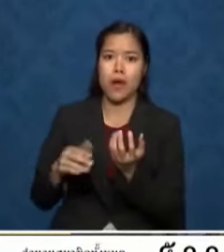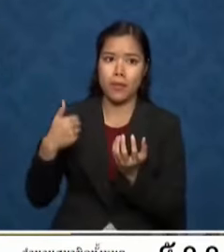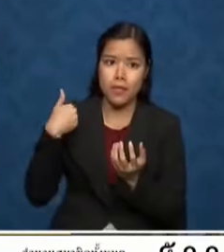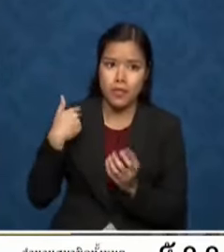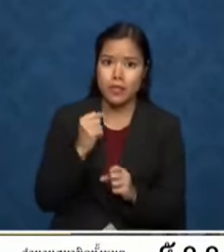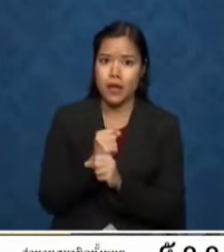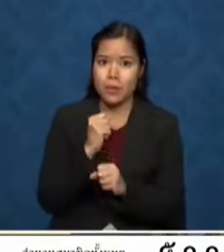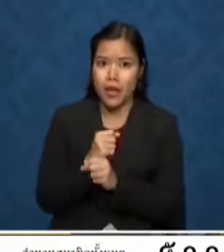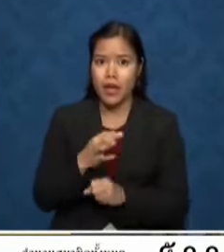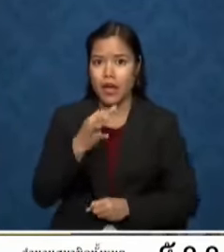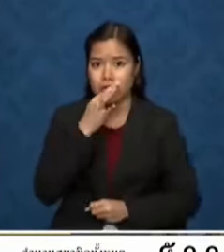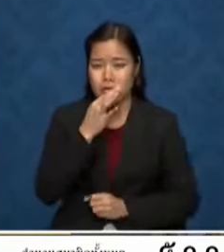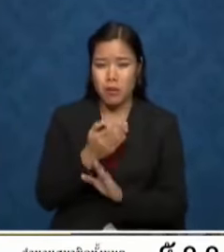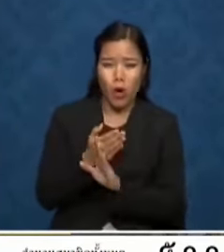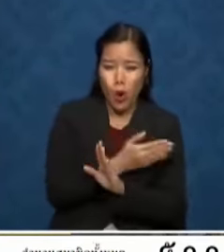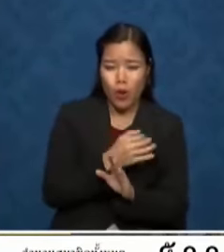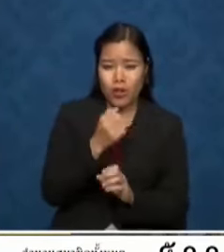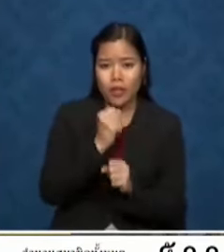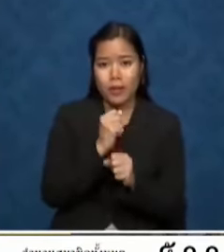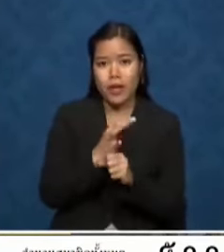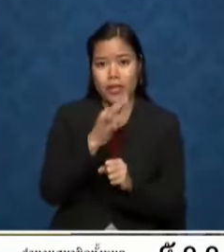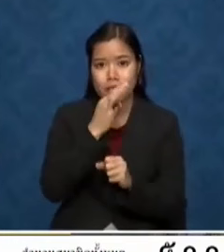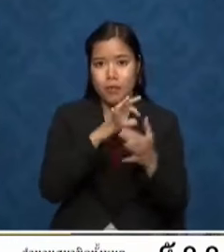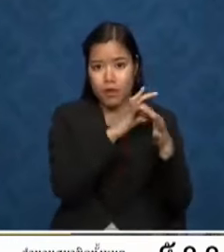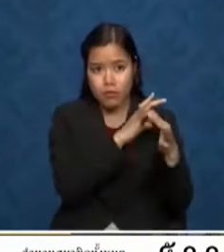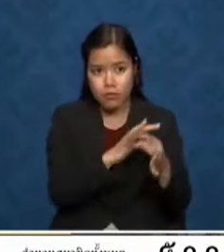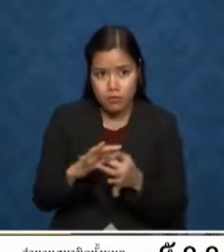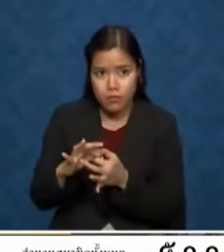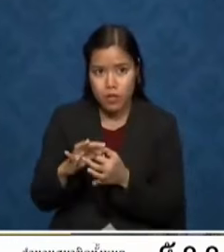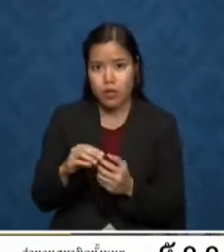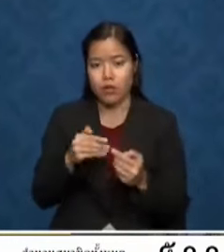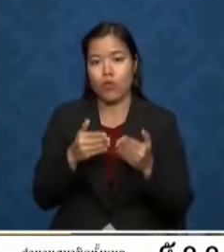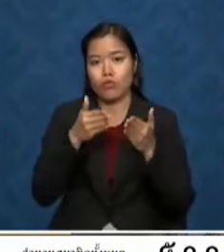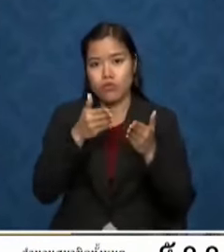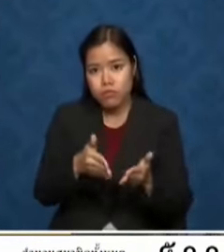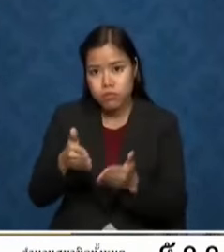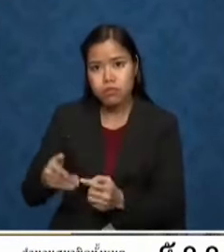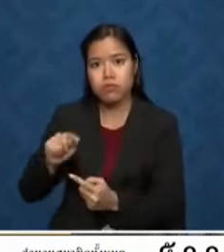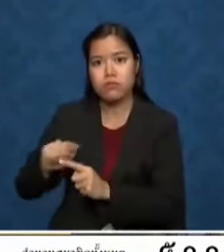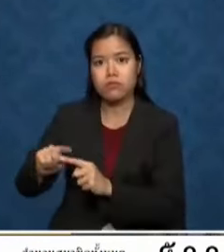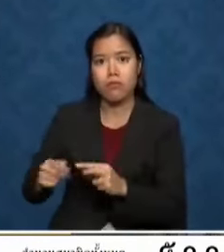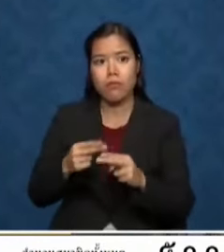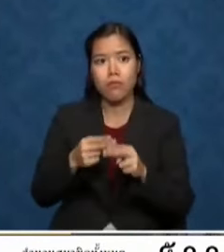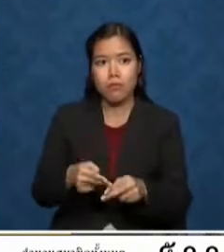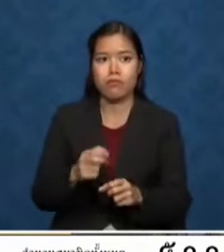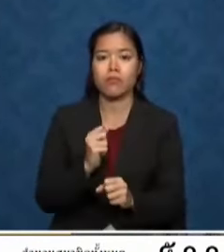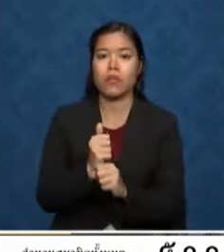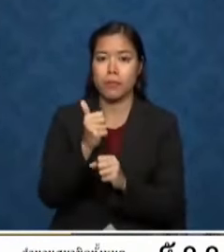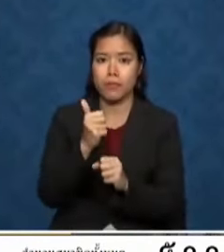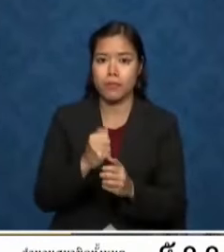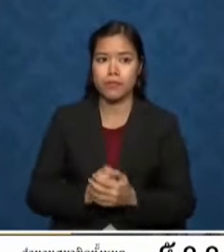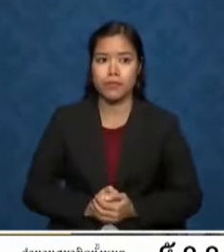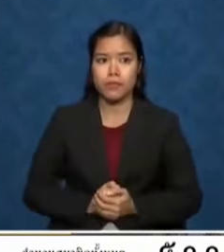เอีกอาชีพนึงมาตลอดชีวิตแล้วมาทำเกี่ยวข้องกับเรื่องเฉพาะเจาะจงในแต่ละเรื่องซึ่งไม่สามารถที่จะทำ